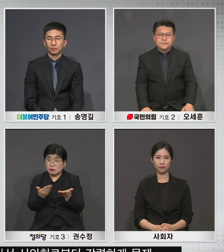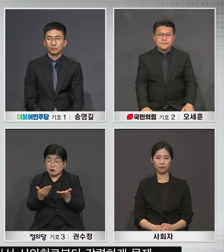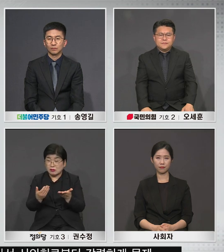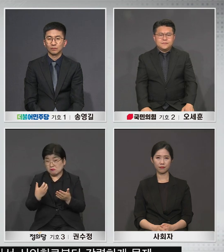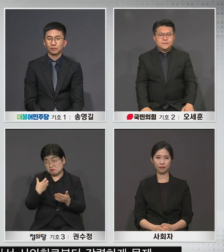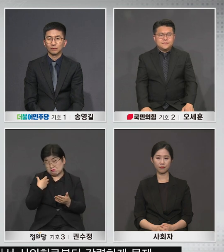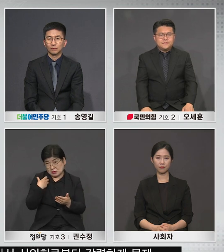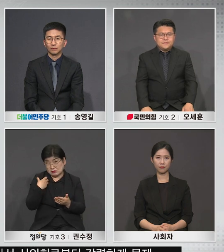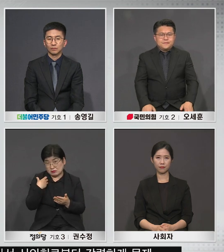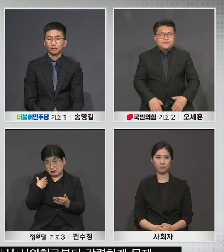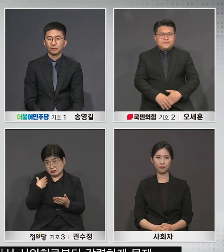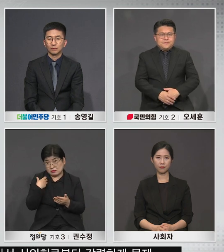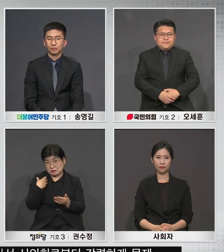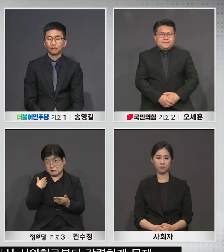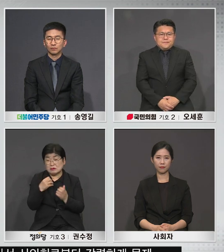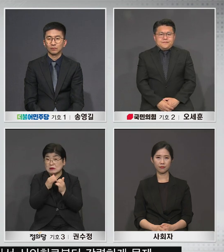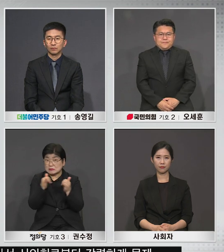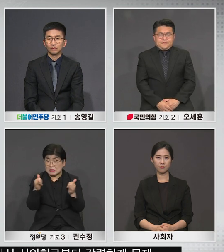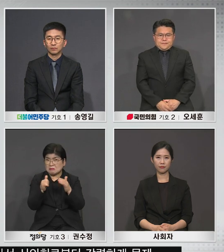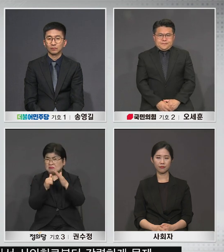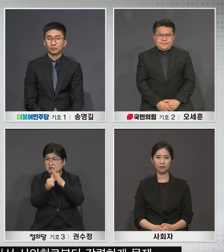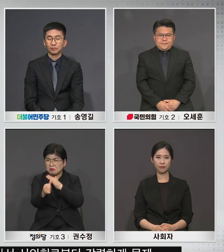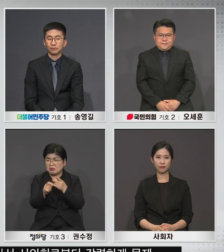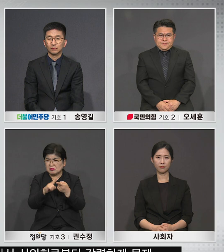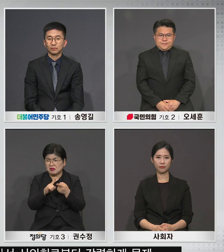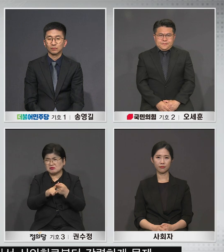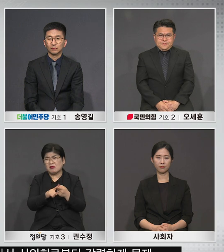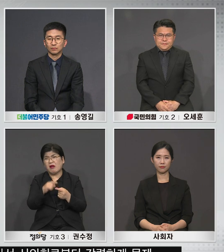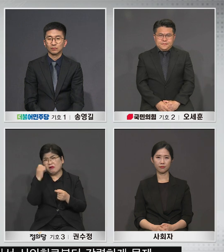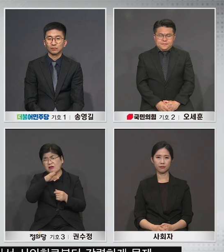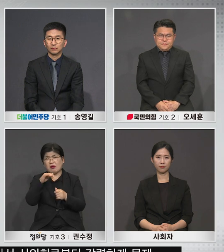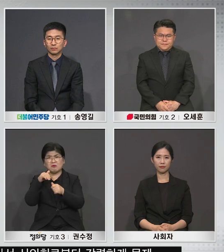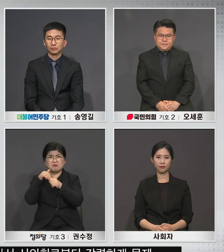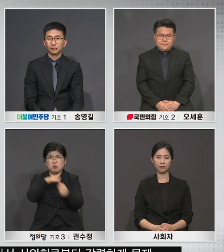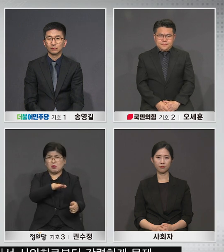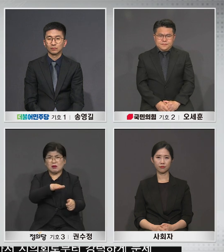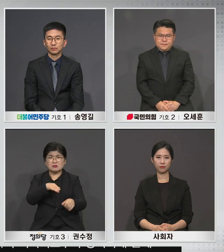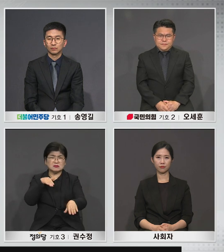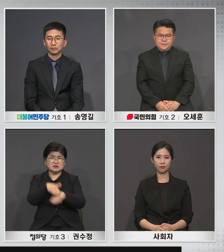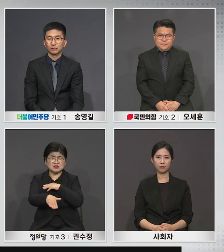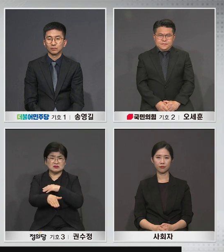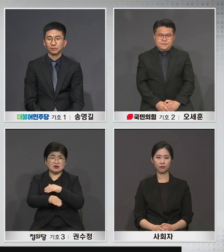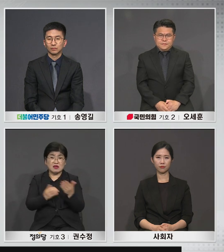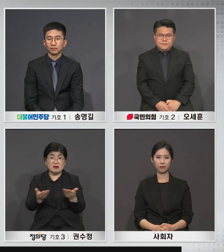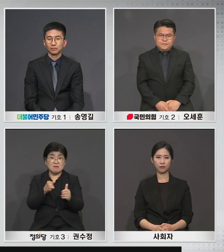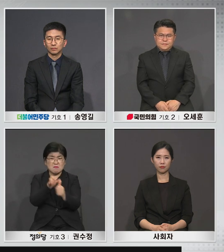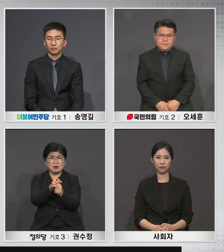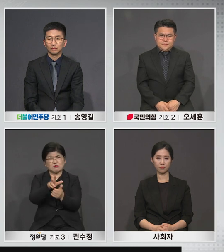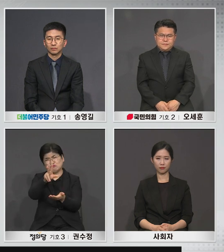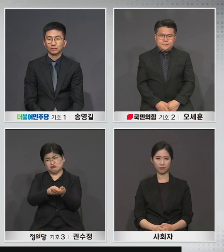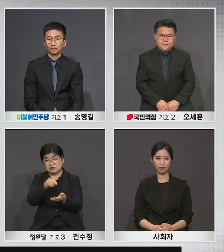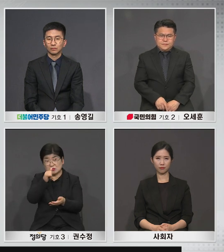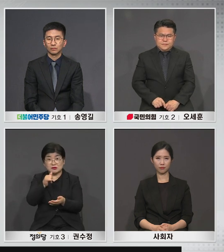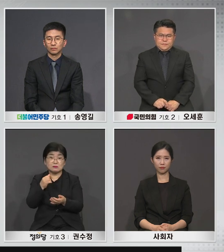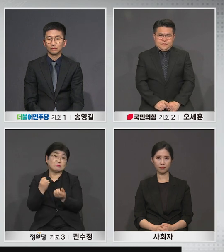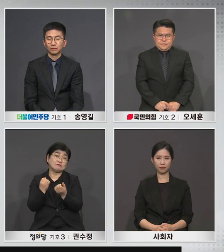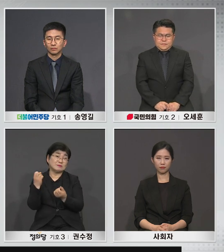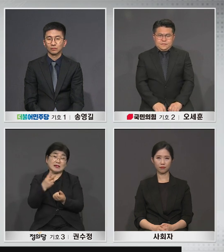기관에서조차도 대표를 내려꽂는 방식으로 운영하는 데서 대단히 문제적이다고 말씀을 다시 한번 드리고요.